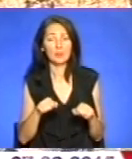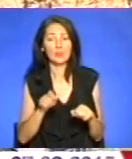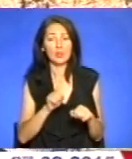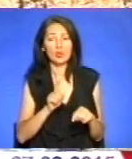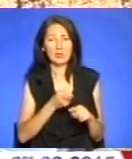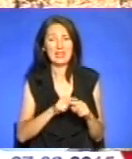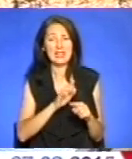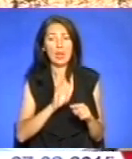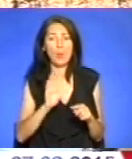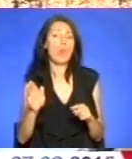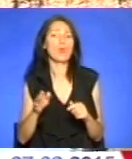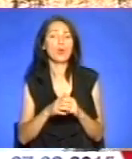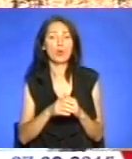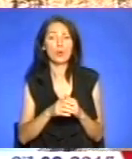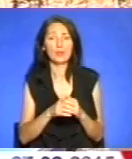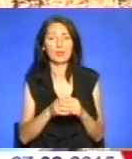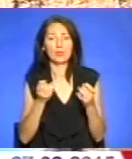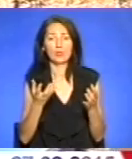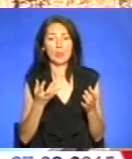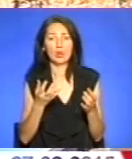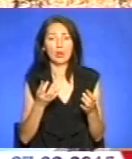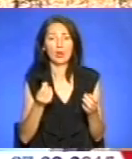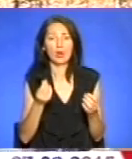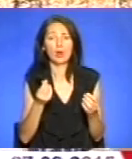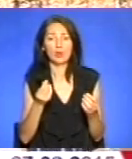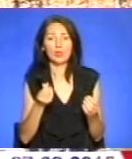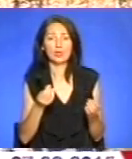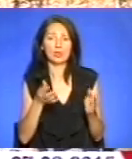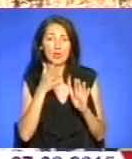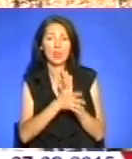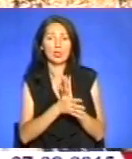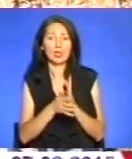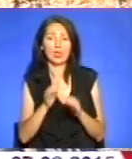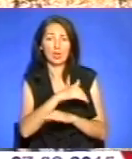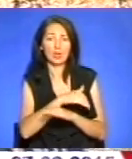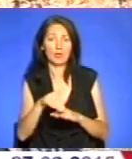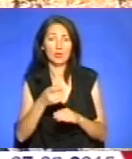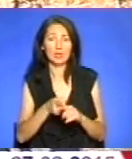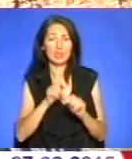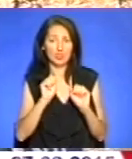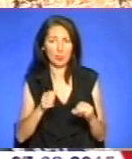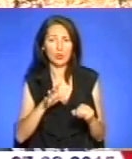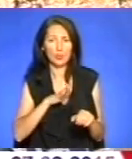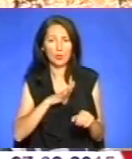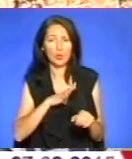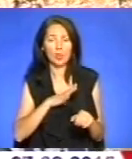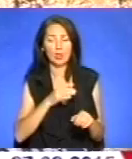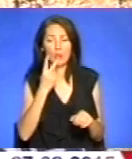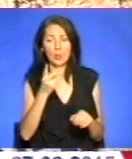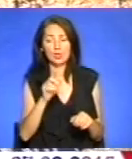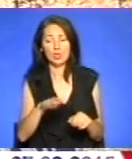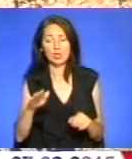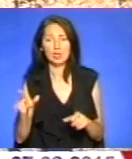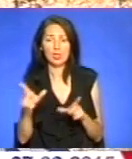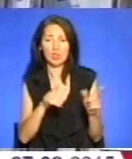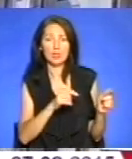не було розбазарювання, наприклад, на ті тротуари, які ще можуть постояти. Так? А в той час, бачите, що люди їздять, діти їздять